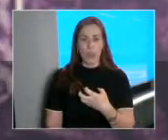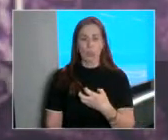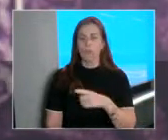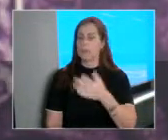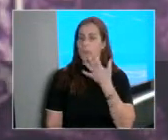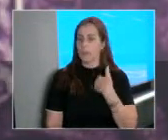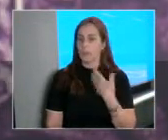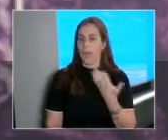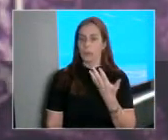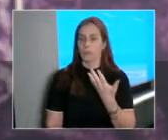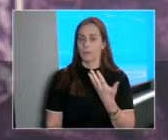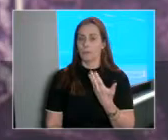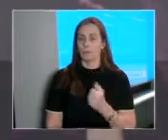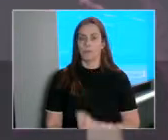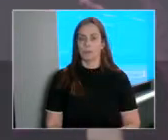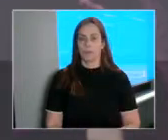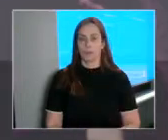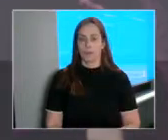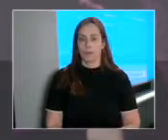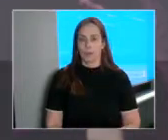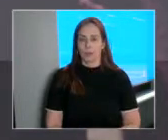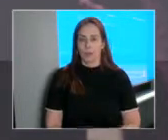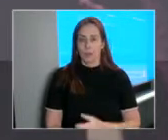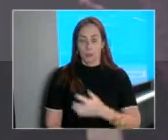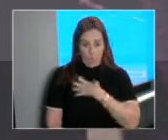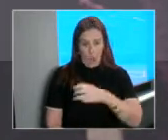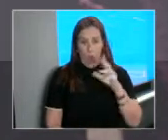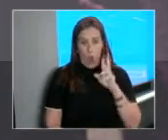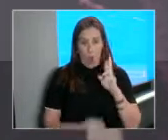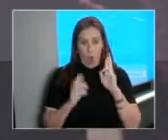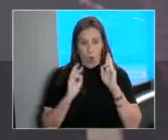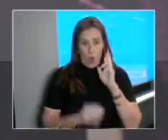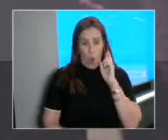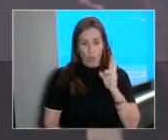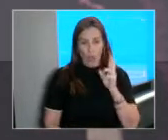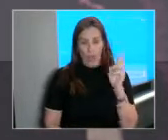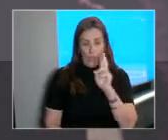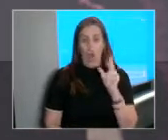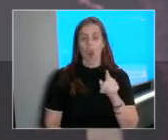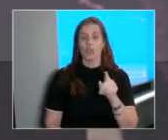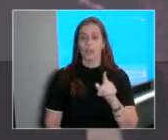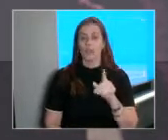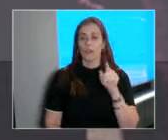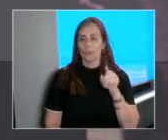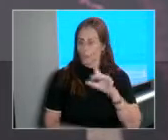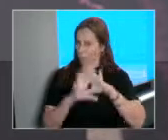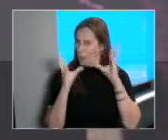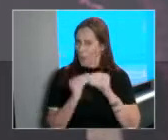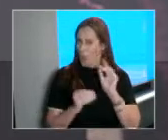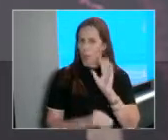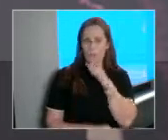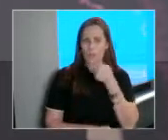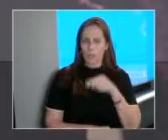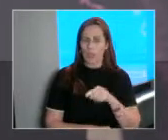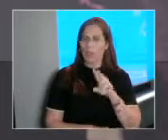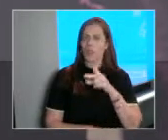לי אתה, בכמה מילים? תראה, הברון זה, אני חושב שלא רק בהיסטוריה שלנו, בכלל,